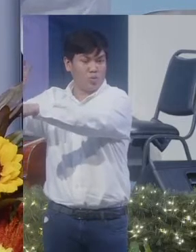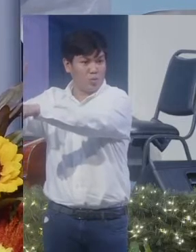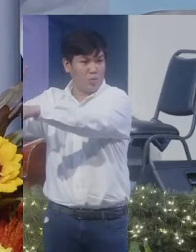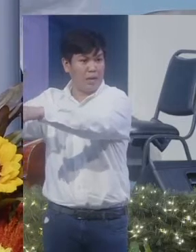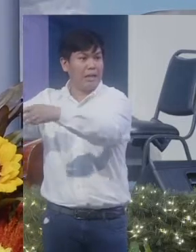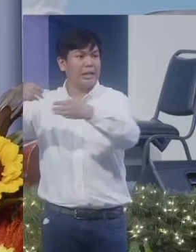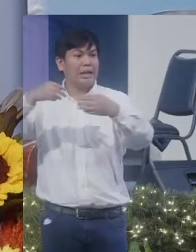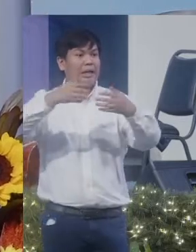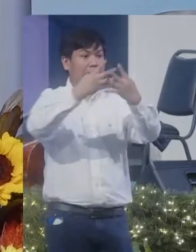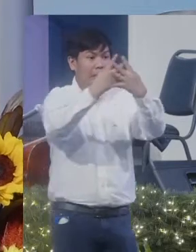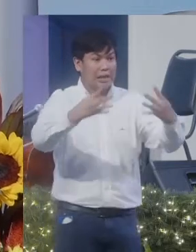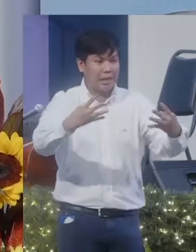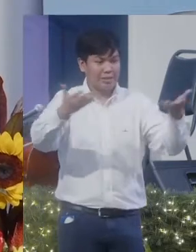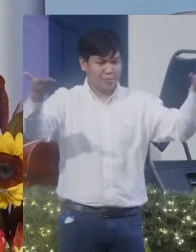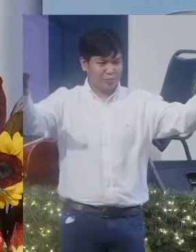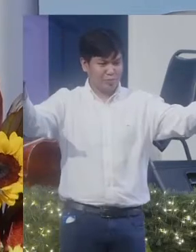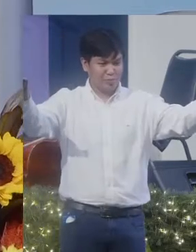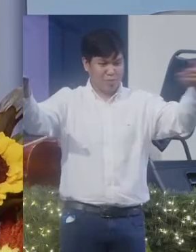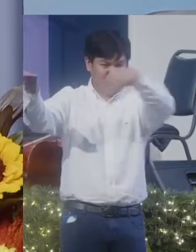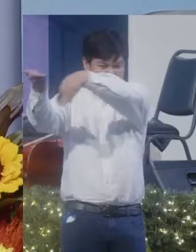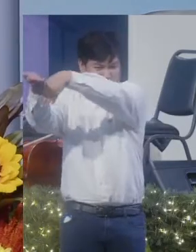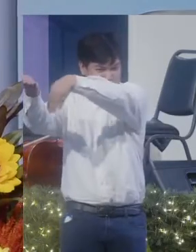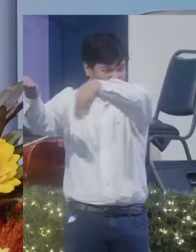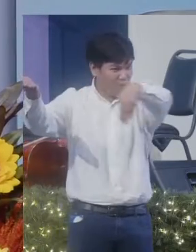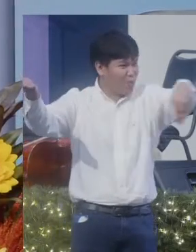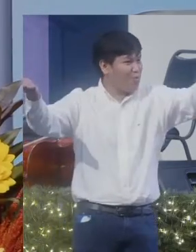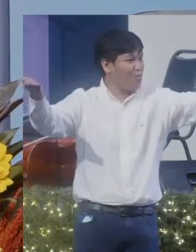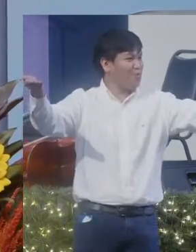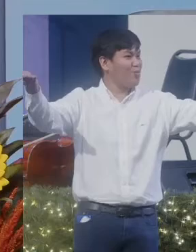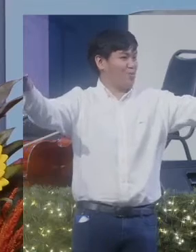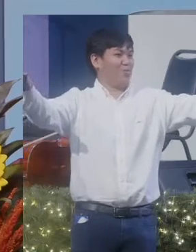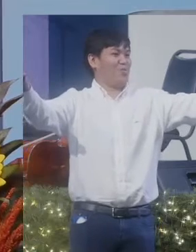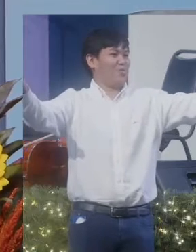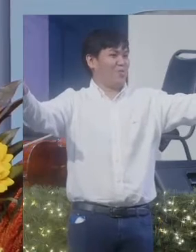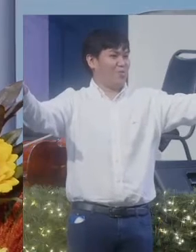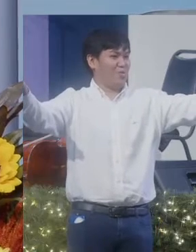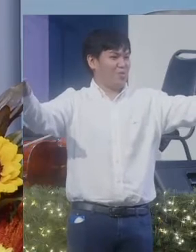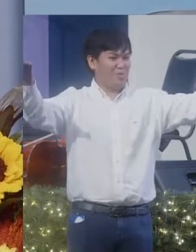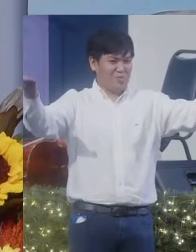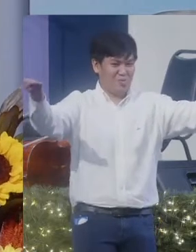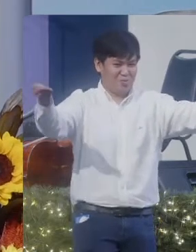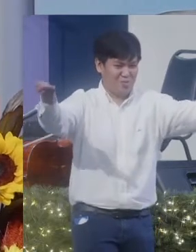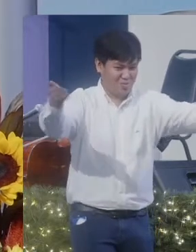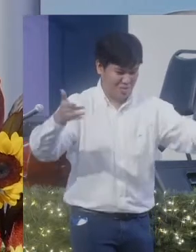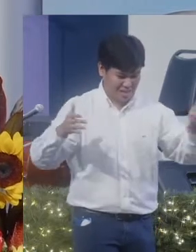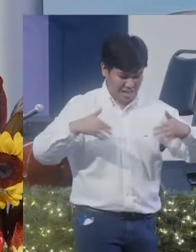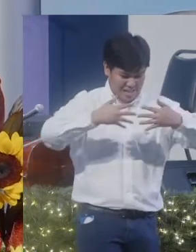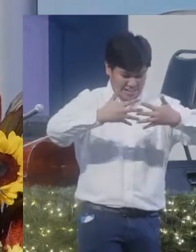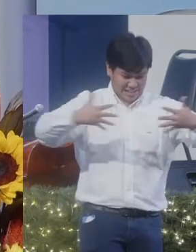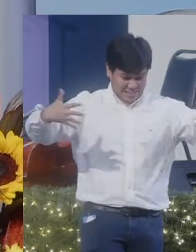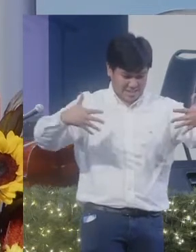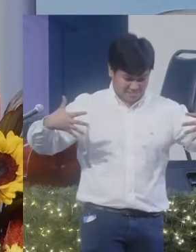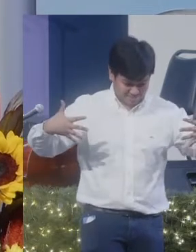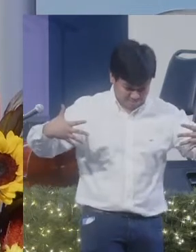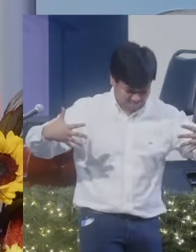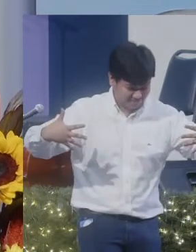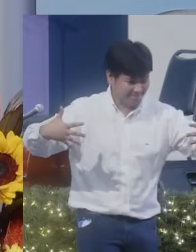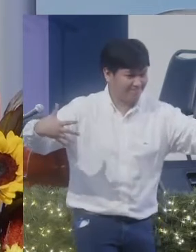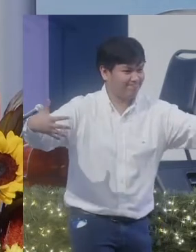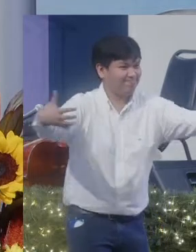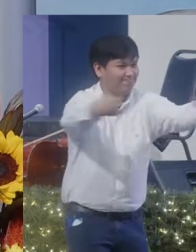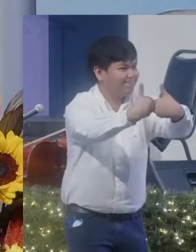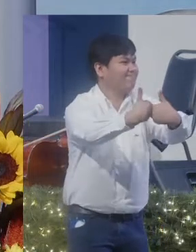Panginoon. Sabi nila, let down your nets. Mahabang operasyon po yun. Mahirap po. Pero kanilang sinunod. Sa